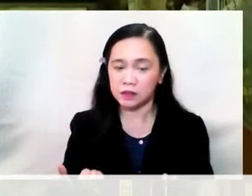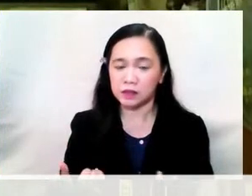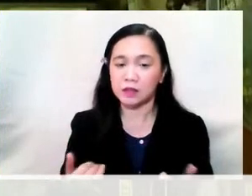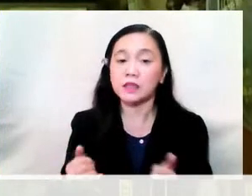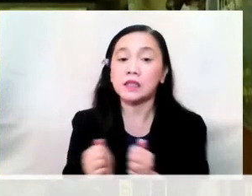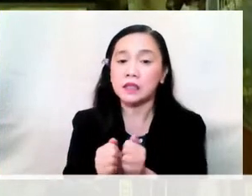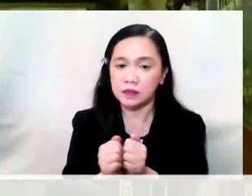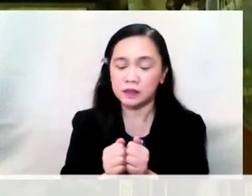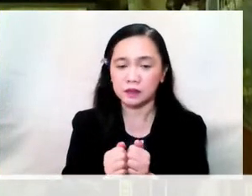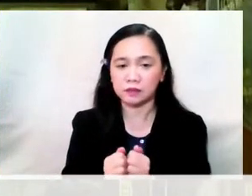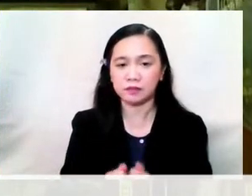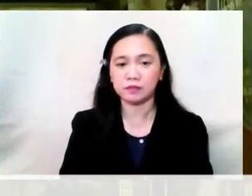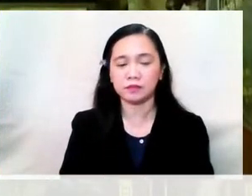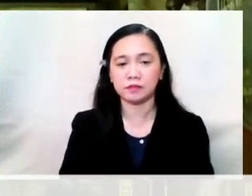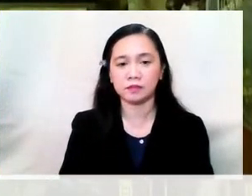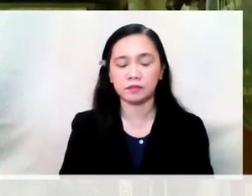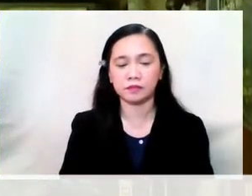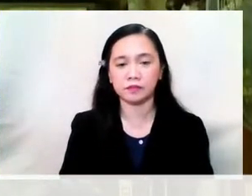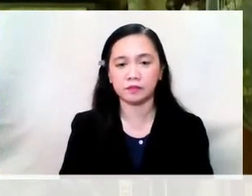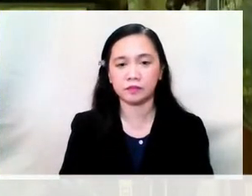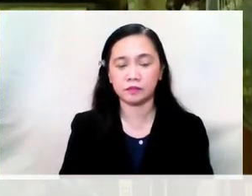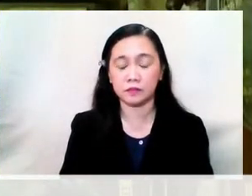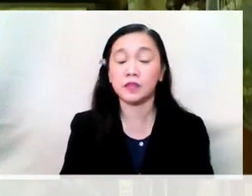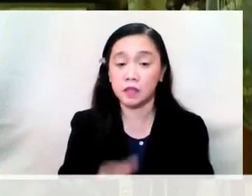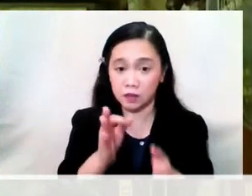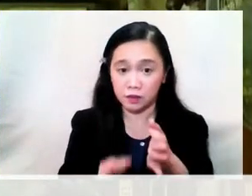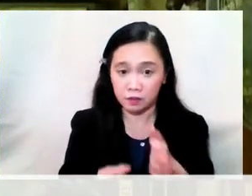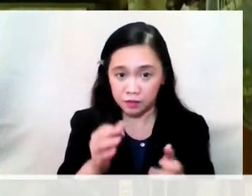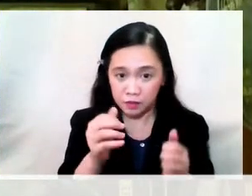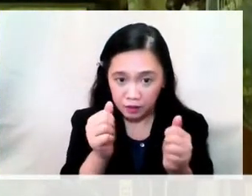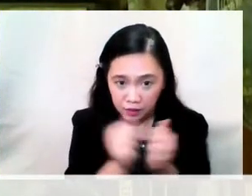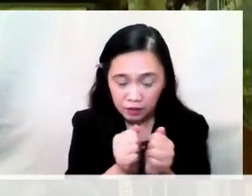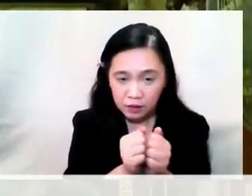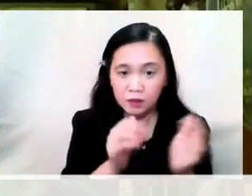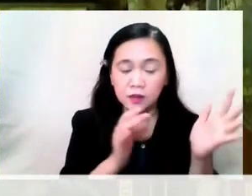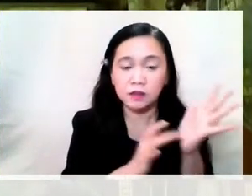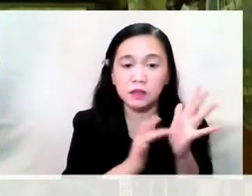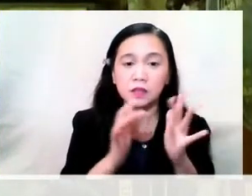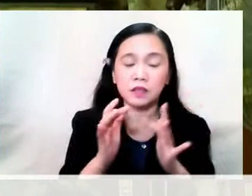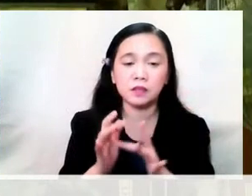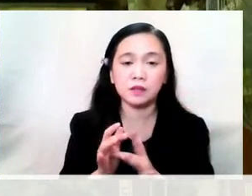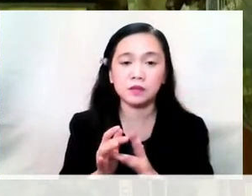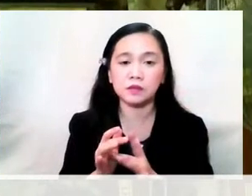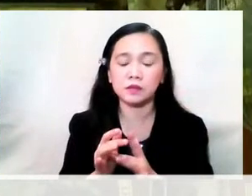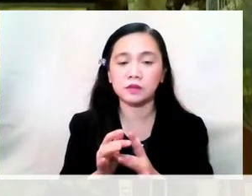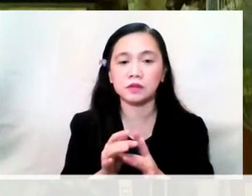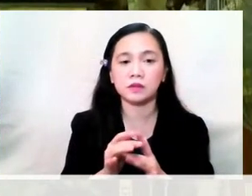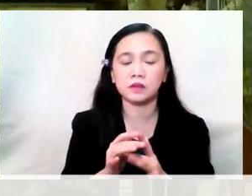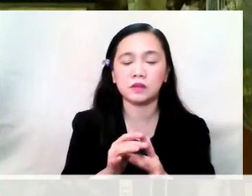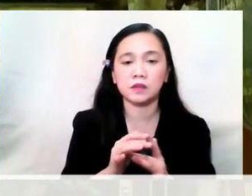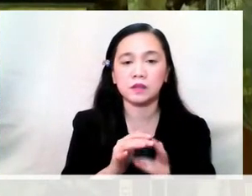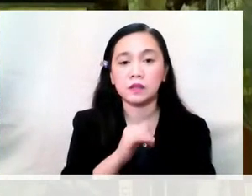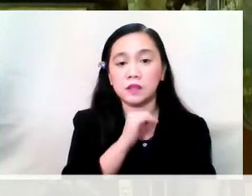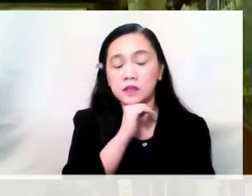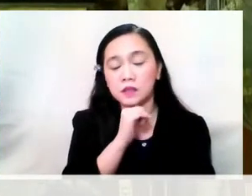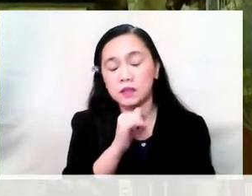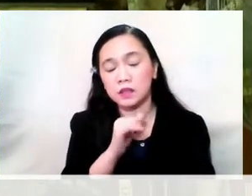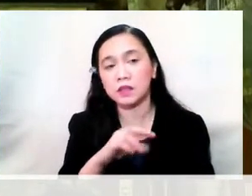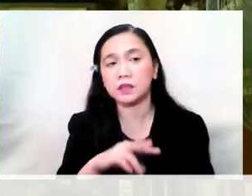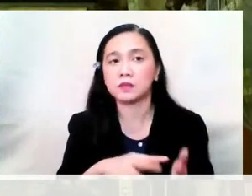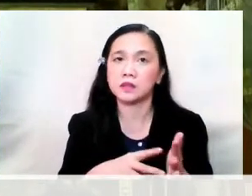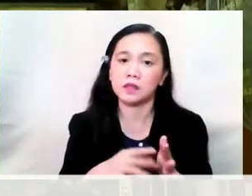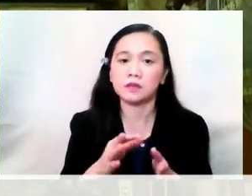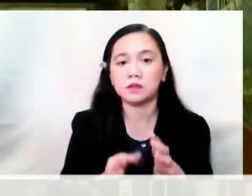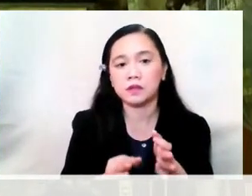Ibig sabihin na kung kasama natin si Jesus, hindi ito ibig sabihin na kung kasama natin si